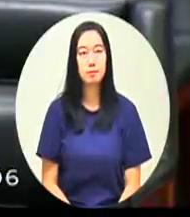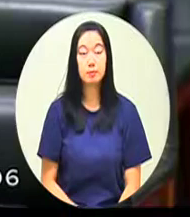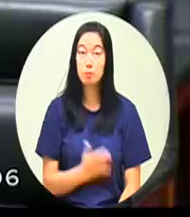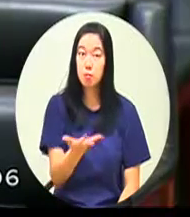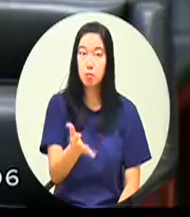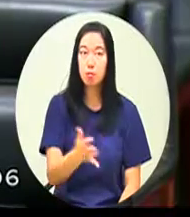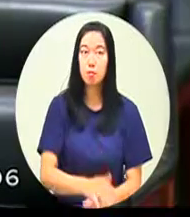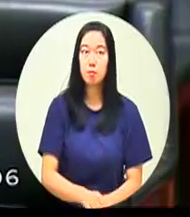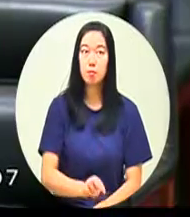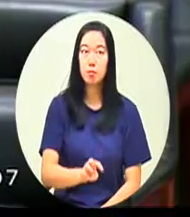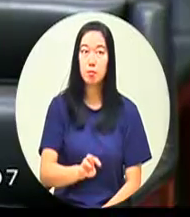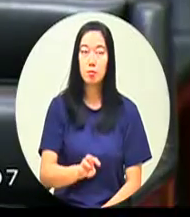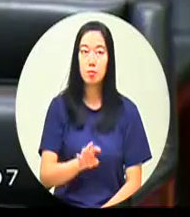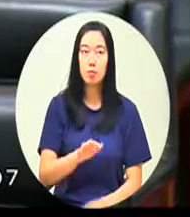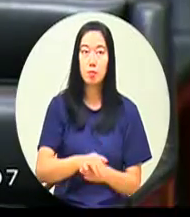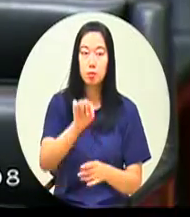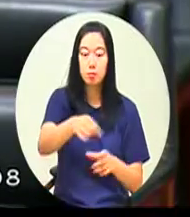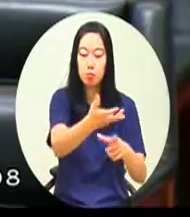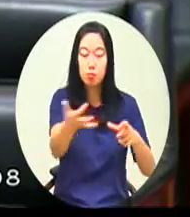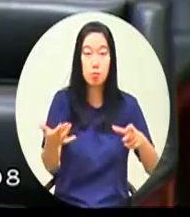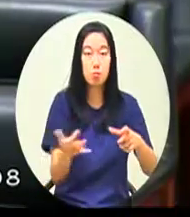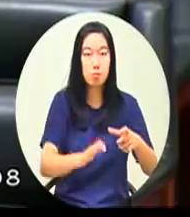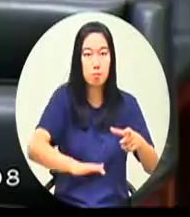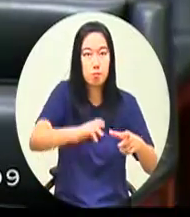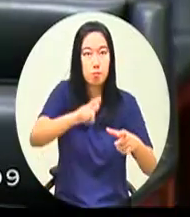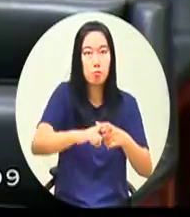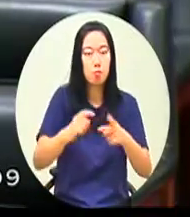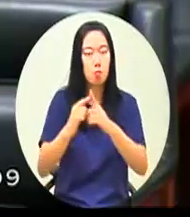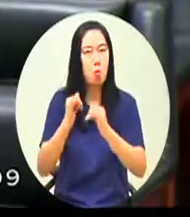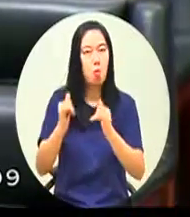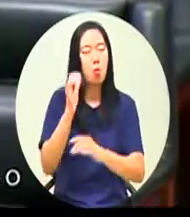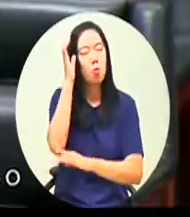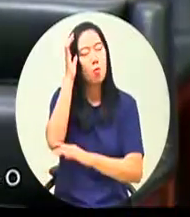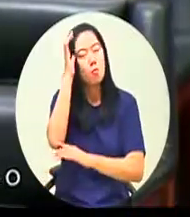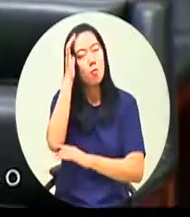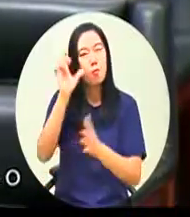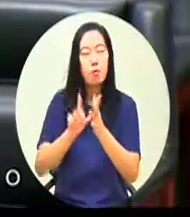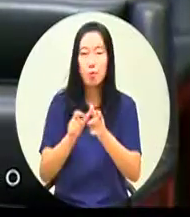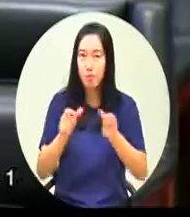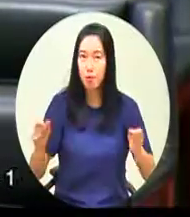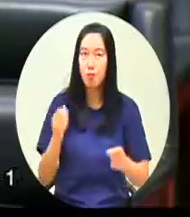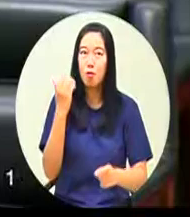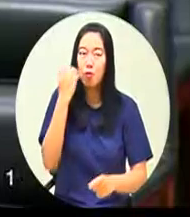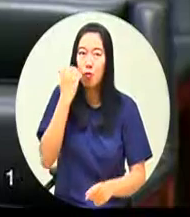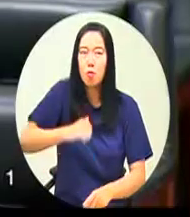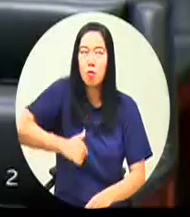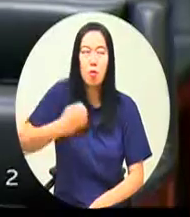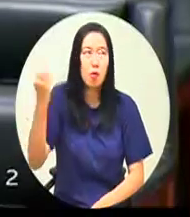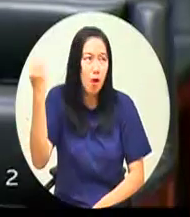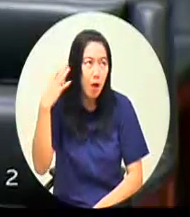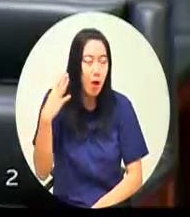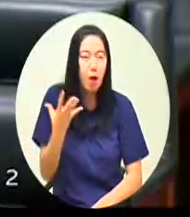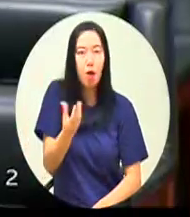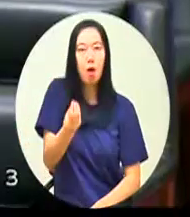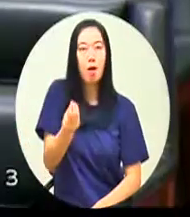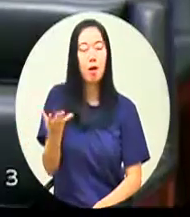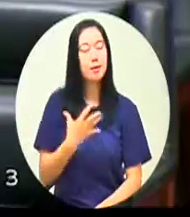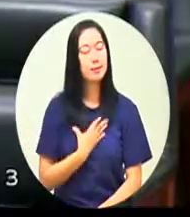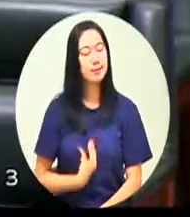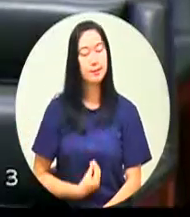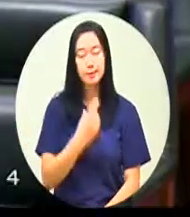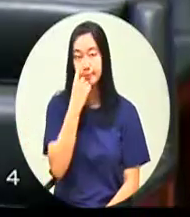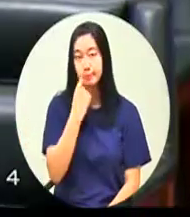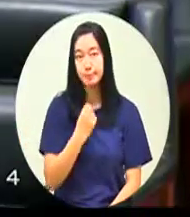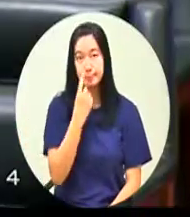利这个嘉兴自洪处吼，百姓期待足久啊呢，啊，若阁好无伊吼，我相信因会足伤，因会足伤